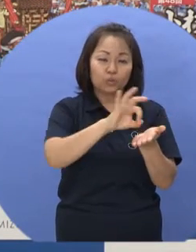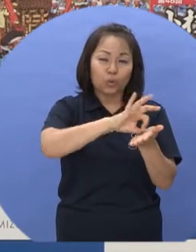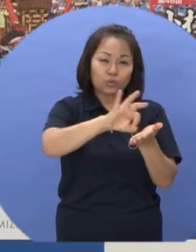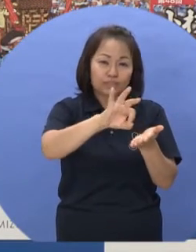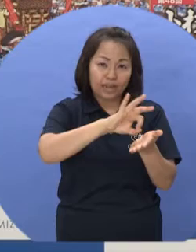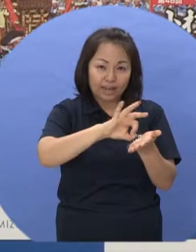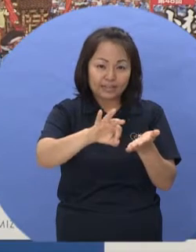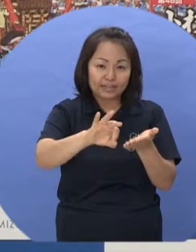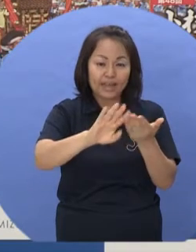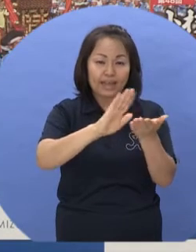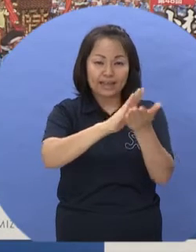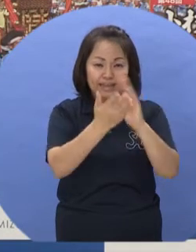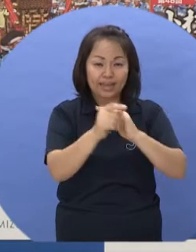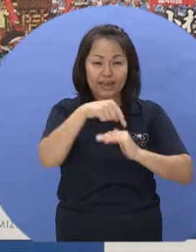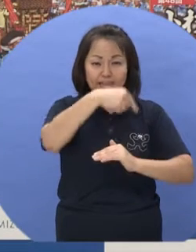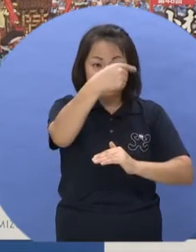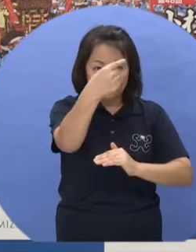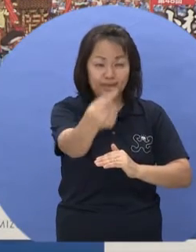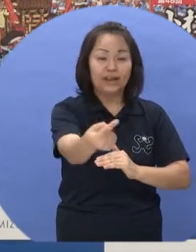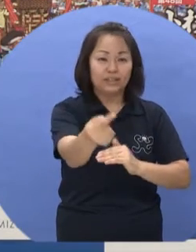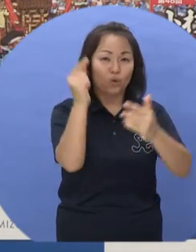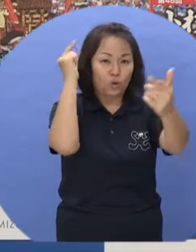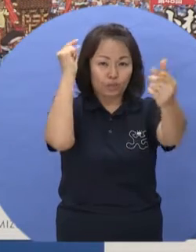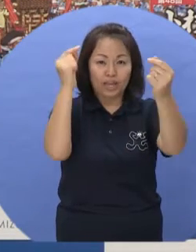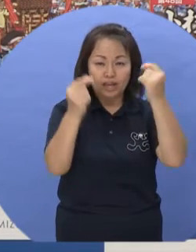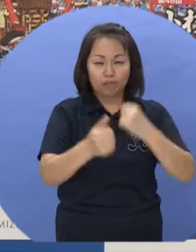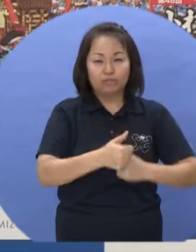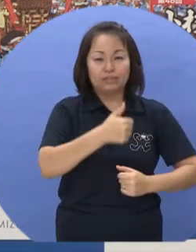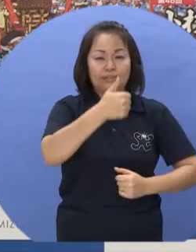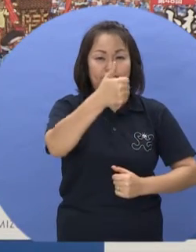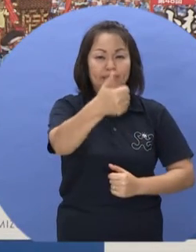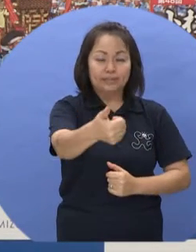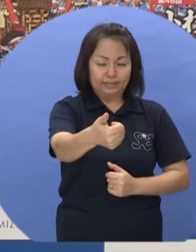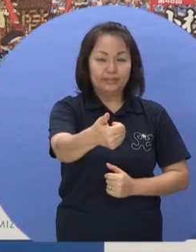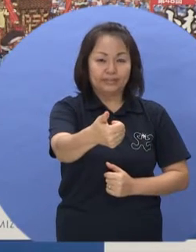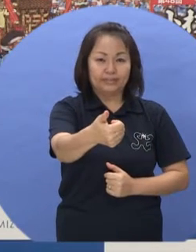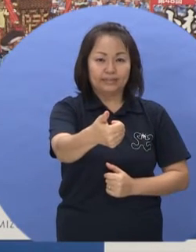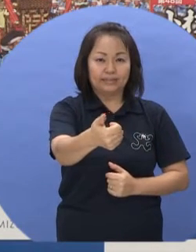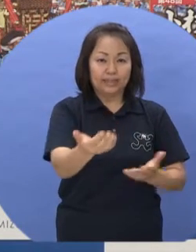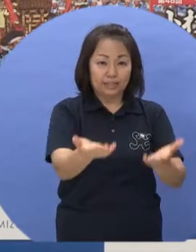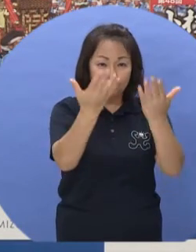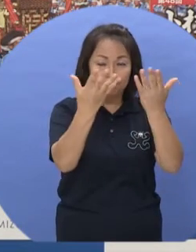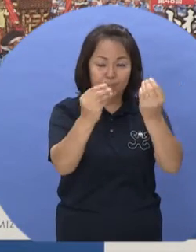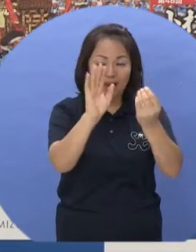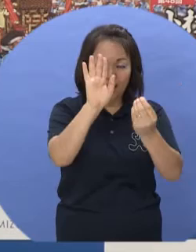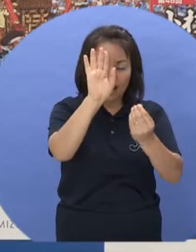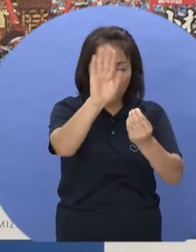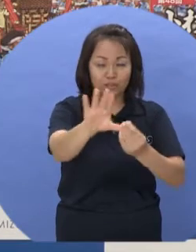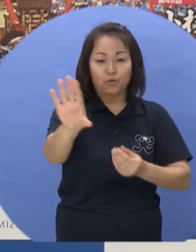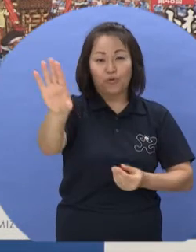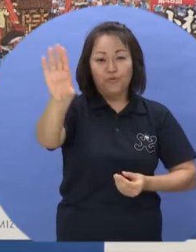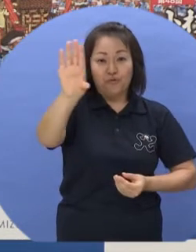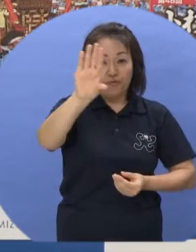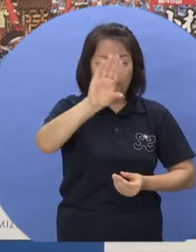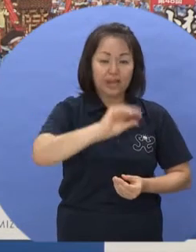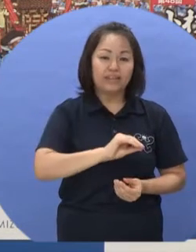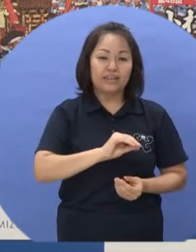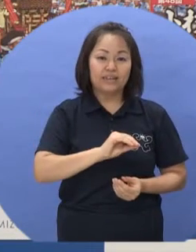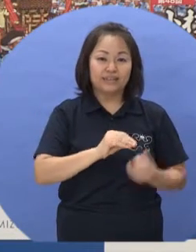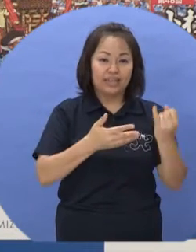に進学をされた自宅外生で、卒業後就職し市内に居住される